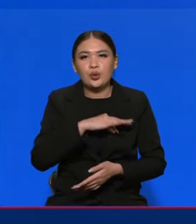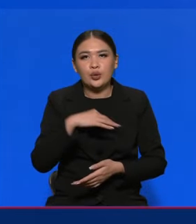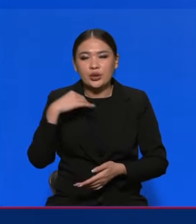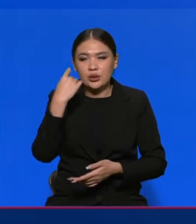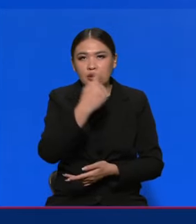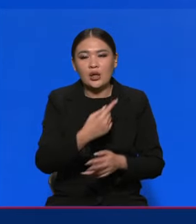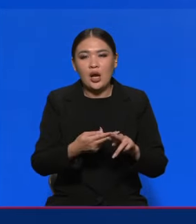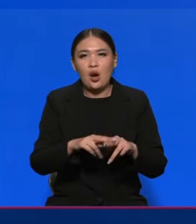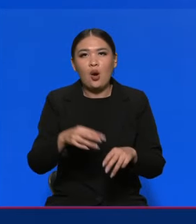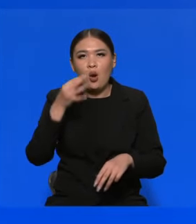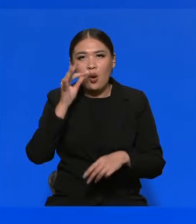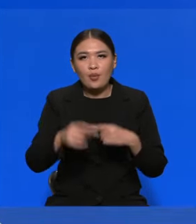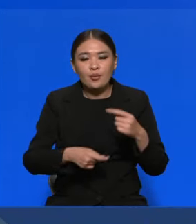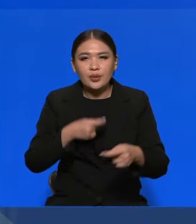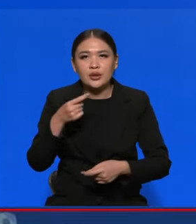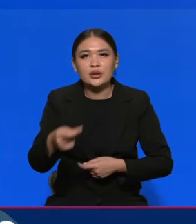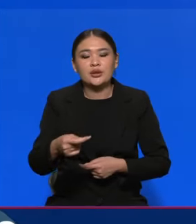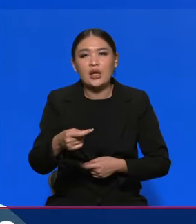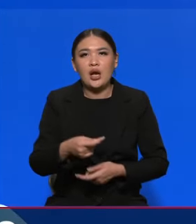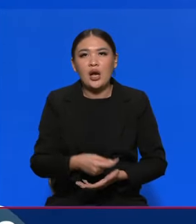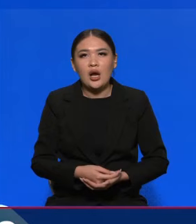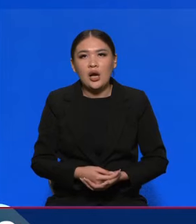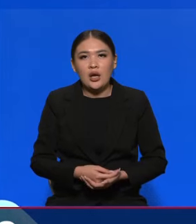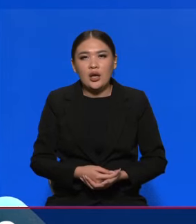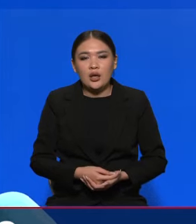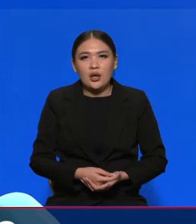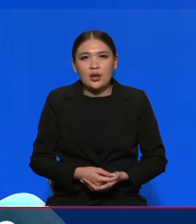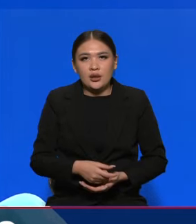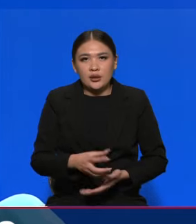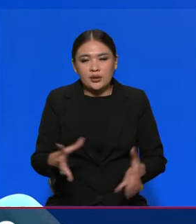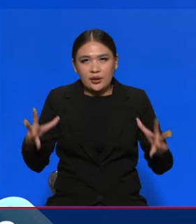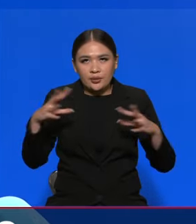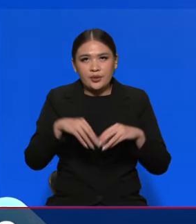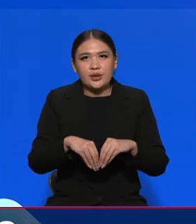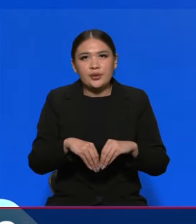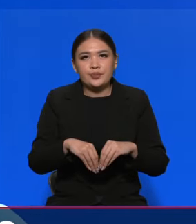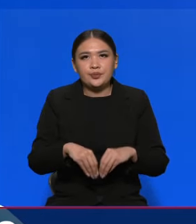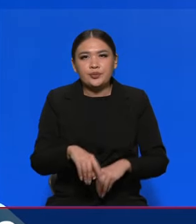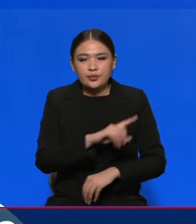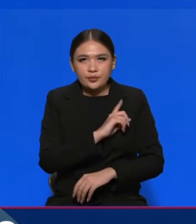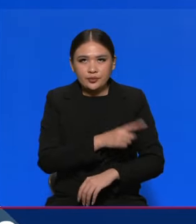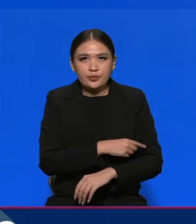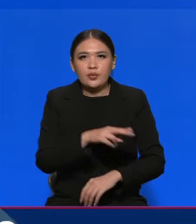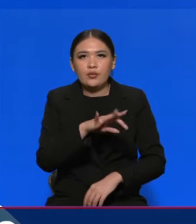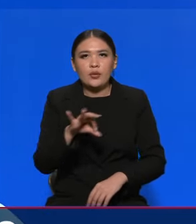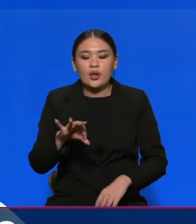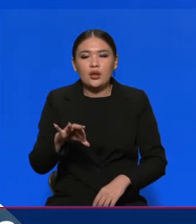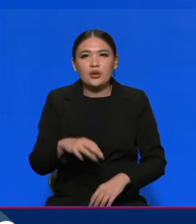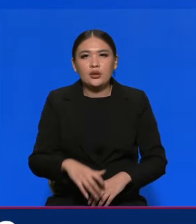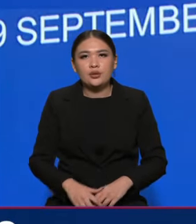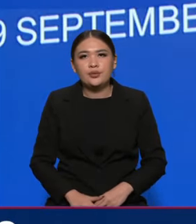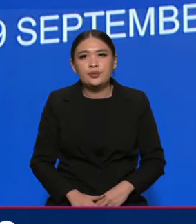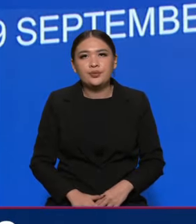есть обмен опытом, обмен информацией, потом совместные усилия